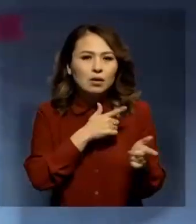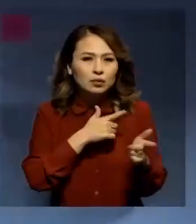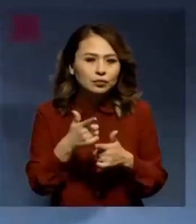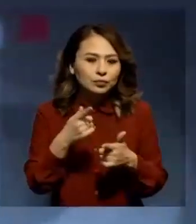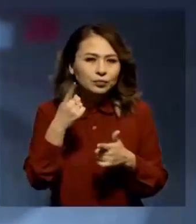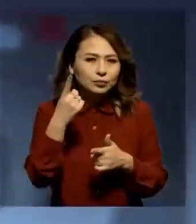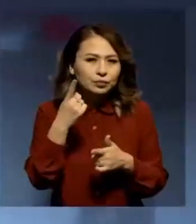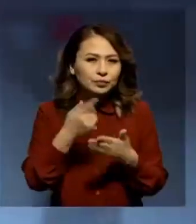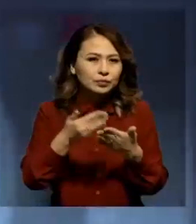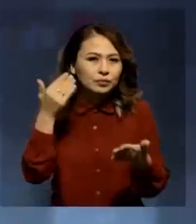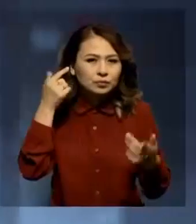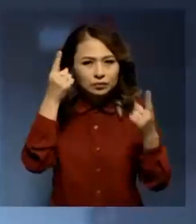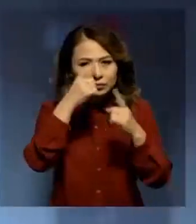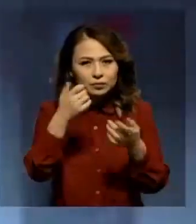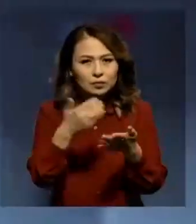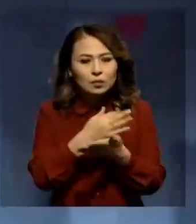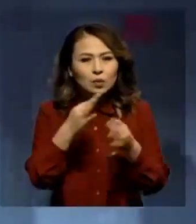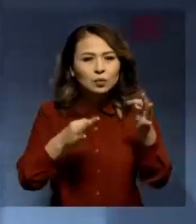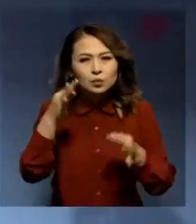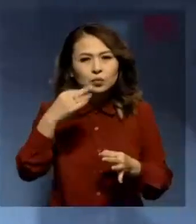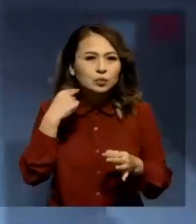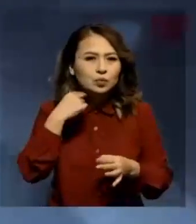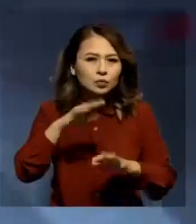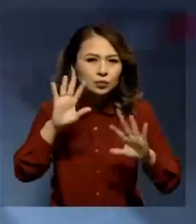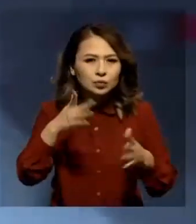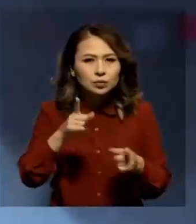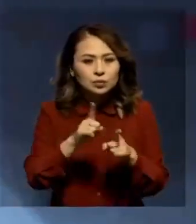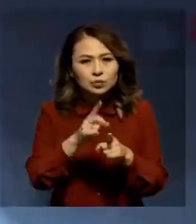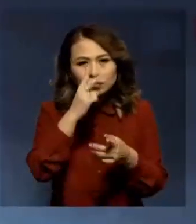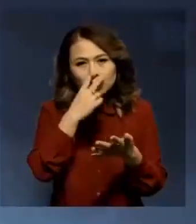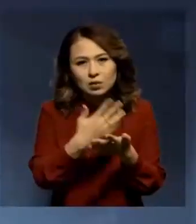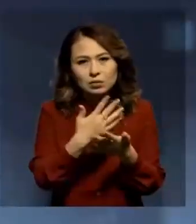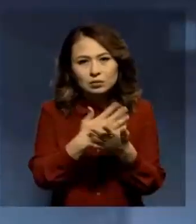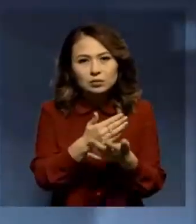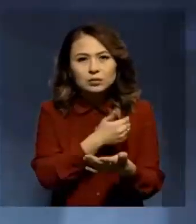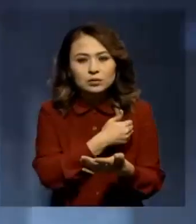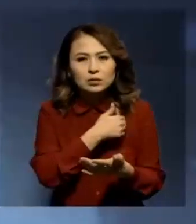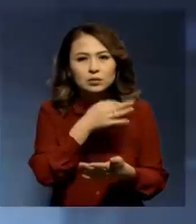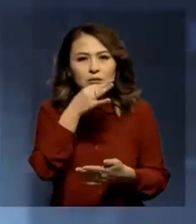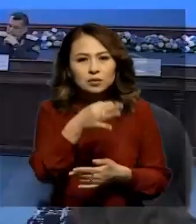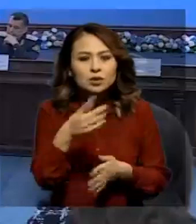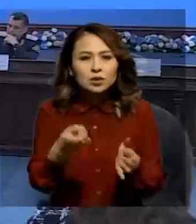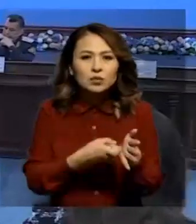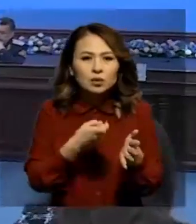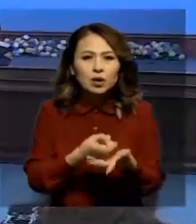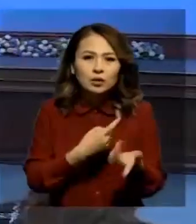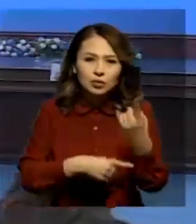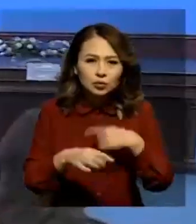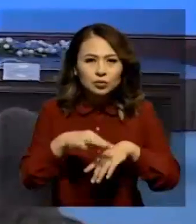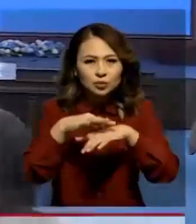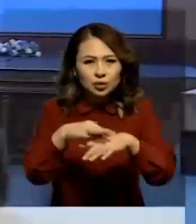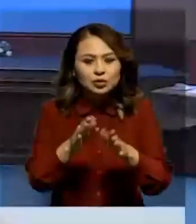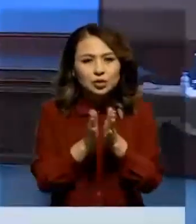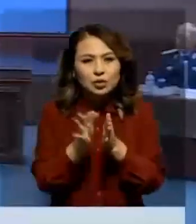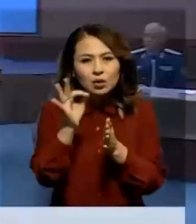бұрын бұқаралық ақпарат құралдарында сотталған азамат қайғылы оқиғаның толық көрінісін ашуға ниетті екені айтылып, тергеуді қайта